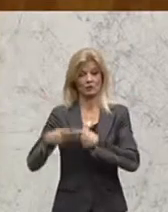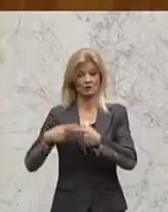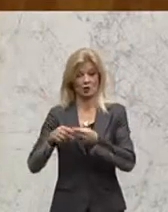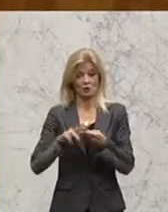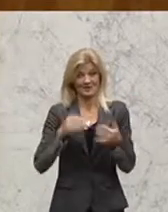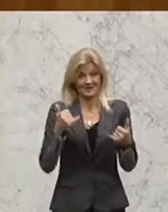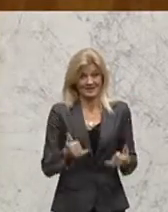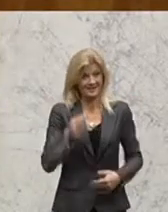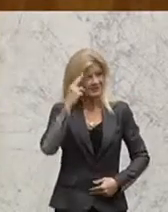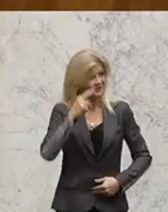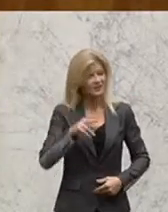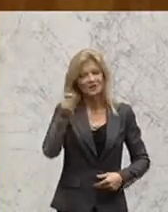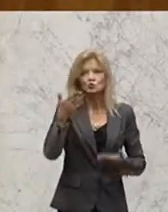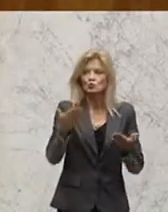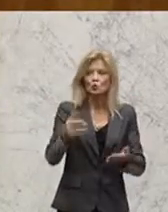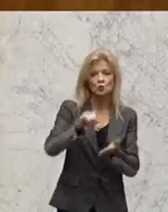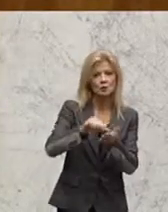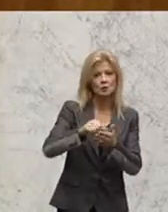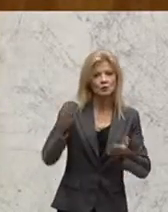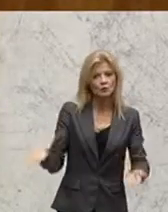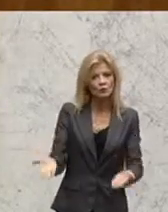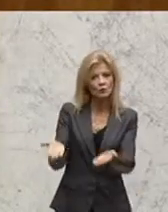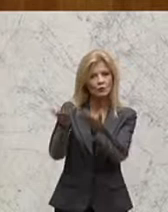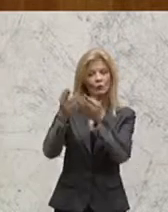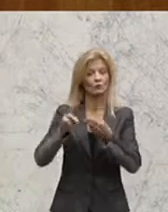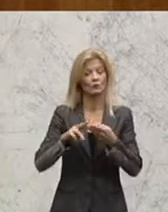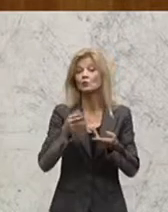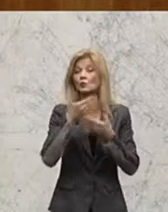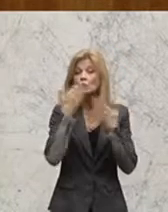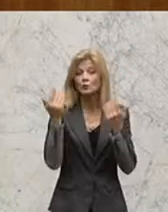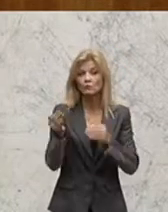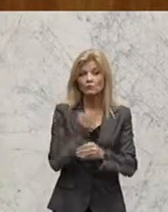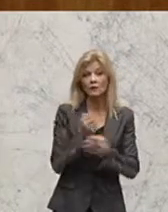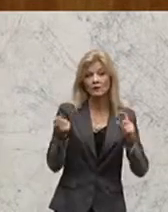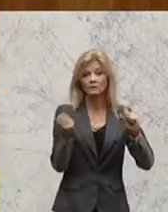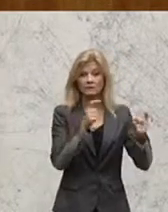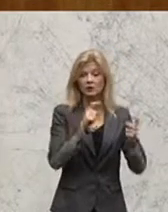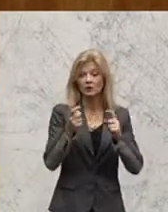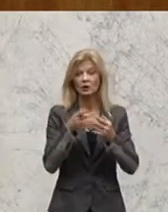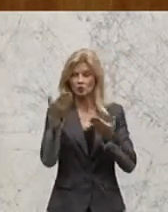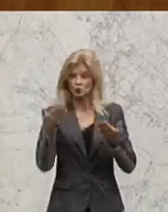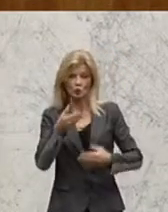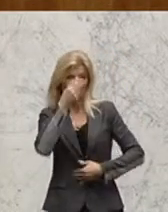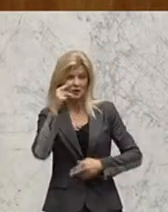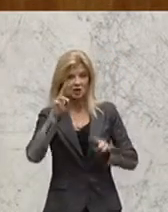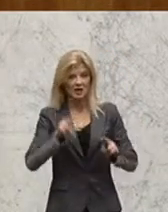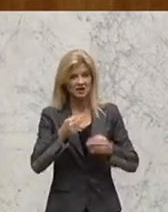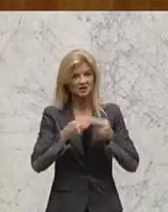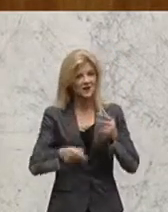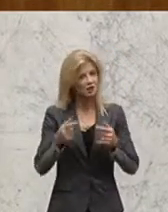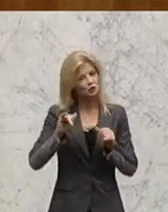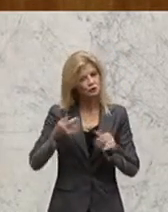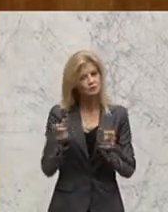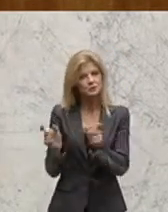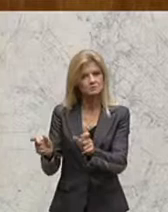fördert und offensichtlich nicht der Dialog dahingehend beschritten wird, solche Menschenrechtsverletzungen abzustellen und endlich aufeinander